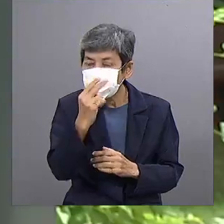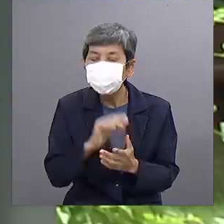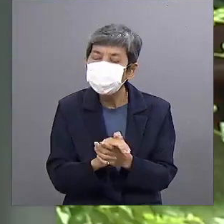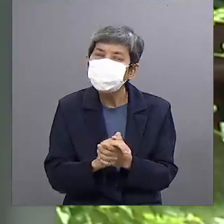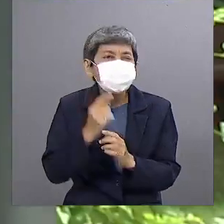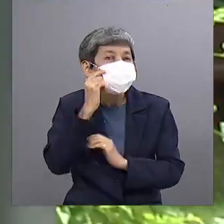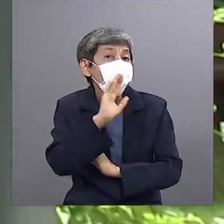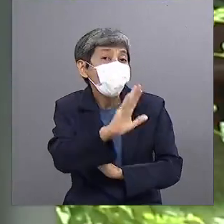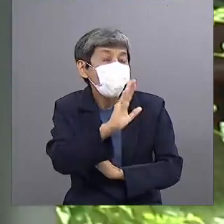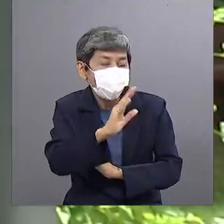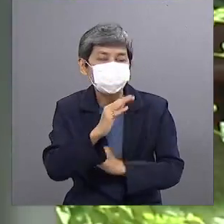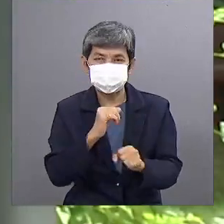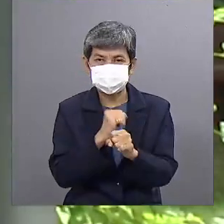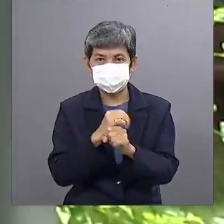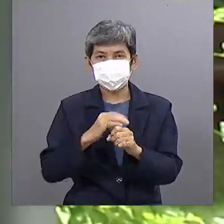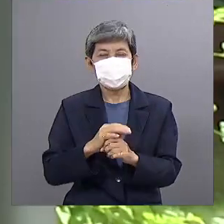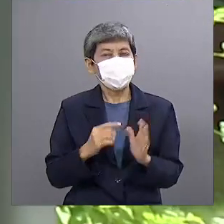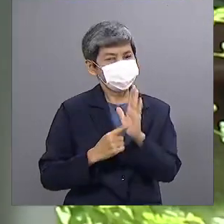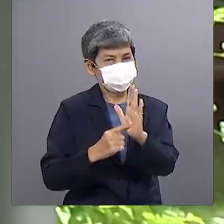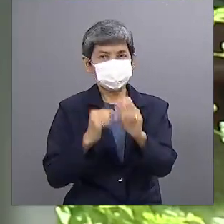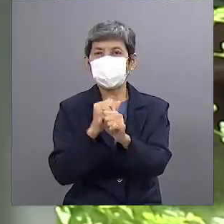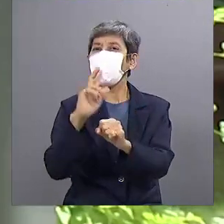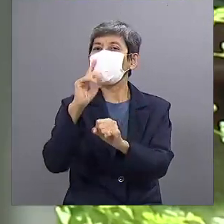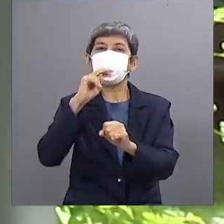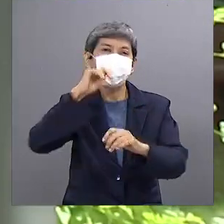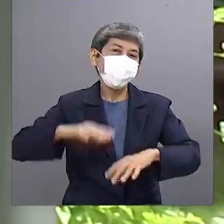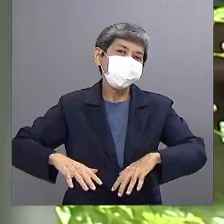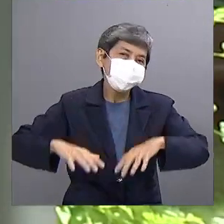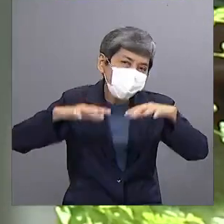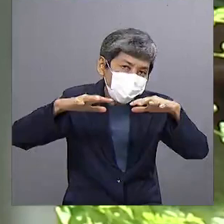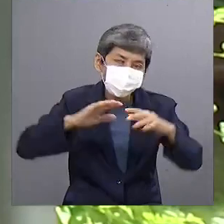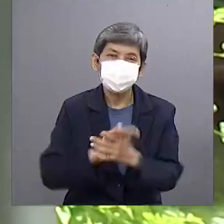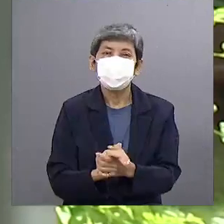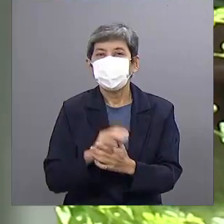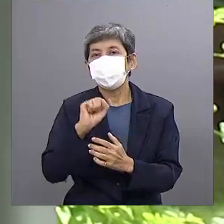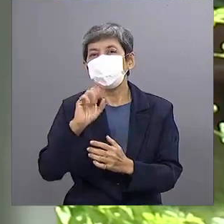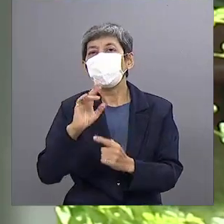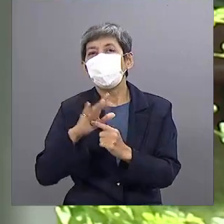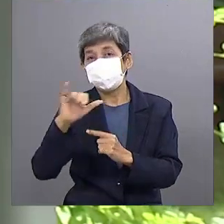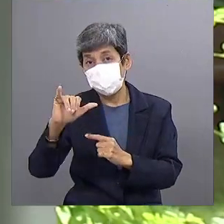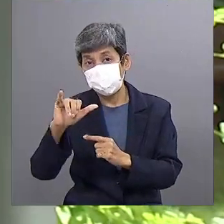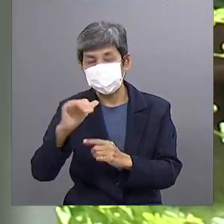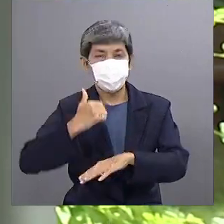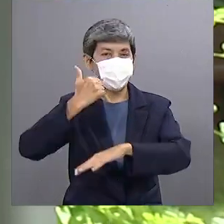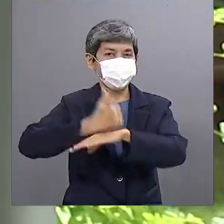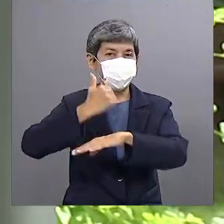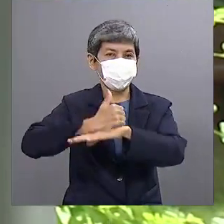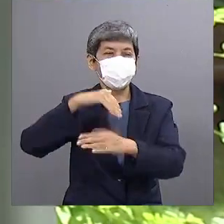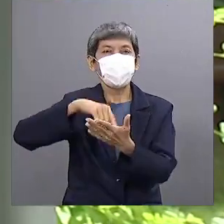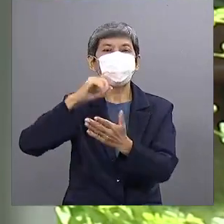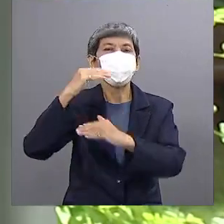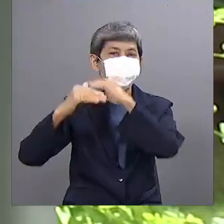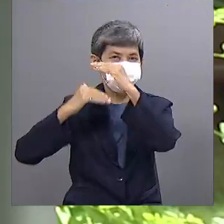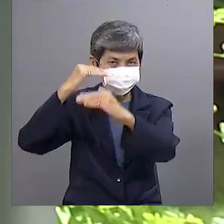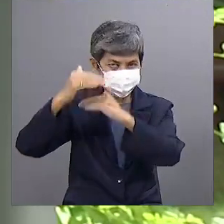นวคิดในการนำเสนอข่าวเกี่ยวกับอุทกภัยจากคุณสุรชัยปานน้อยผู้อำนวยการศูนย์พัฒนาการสื่อสารด้านภัย